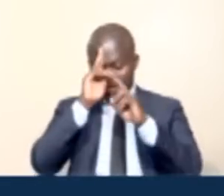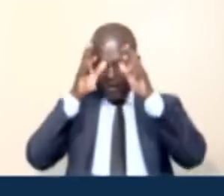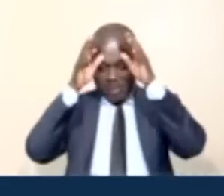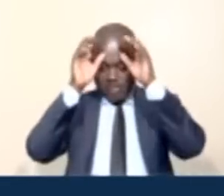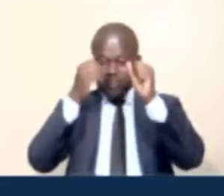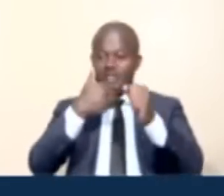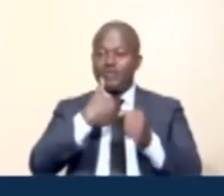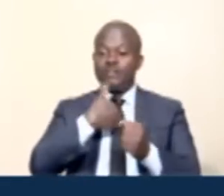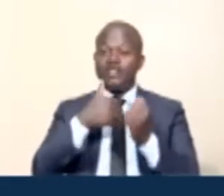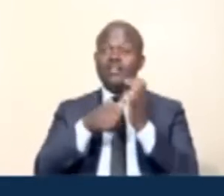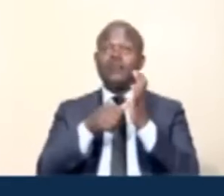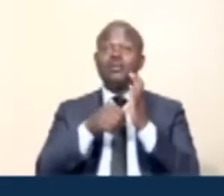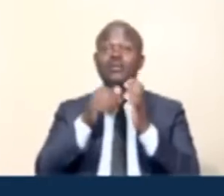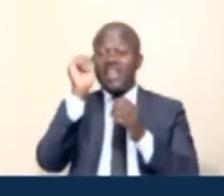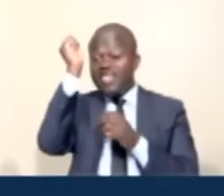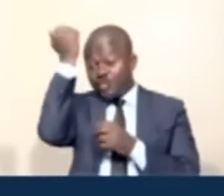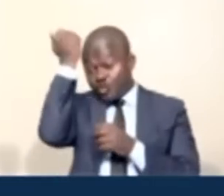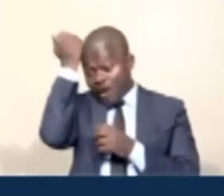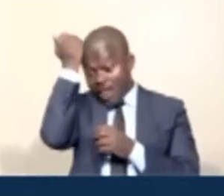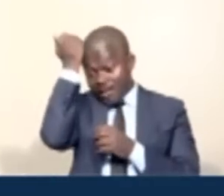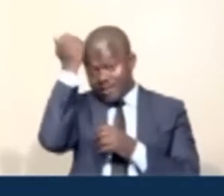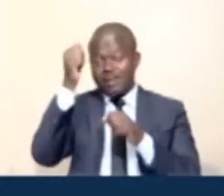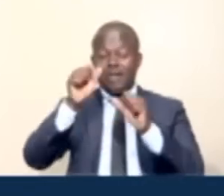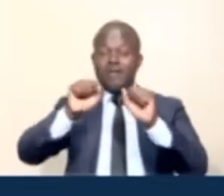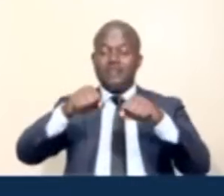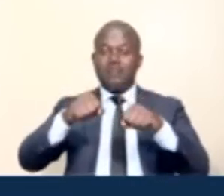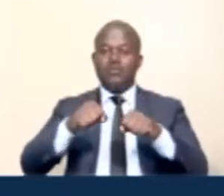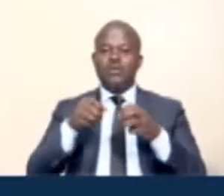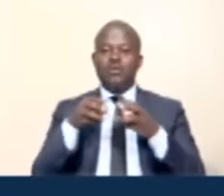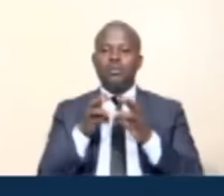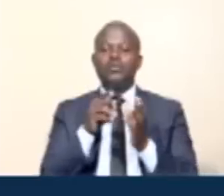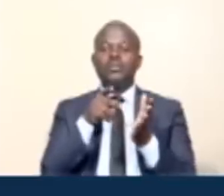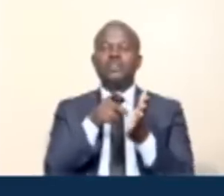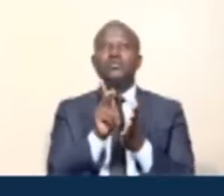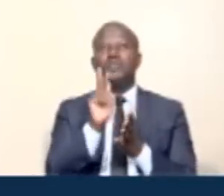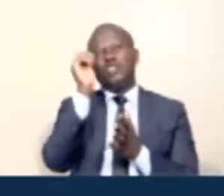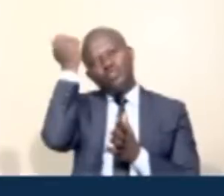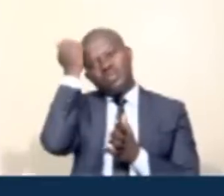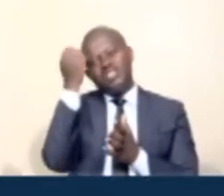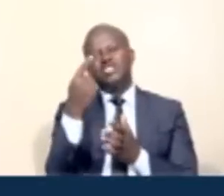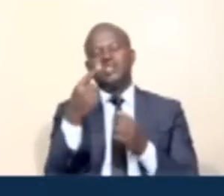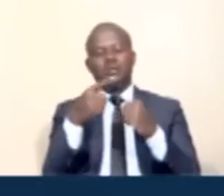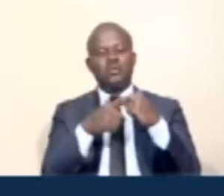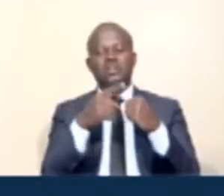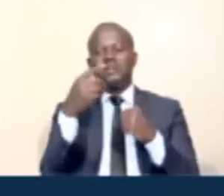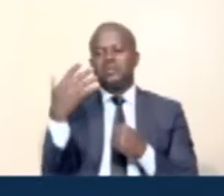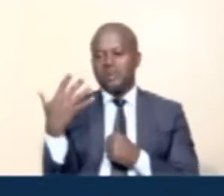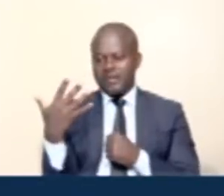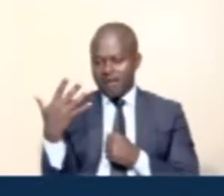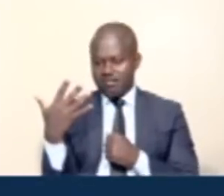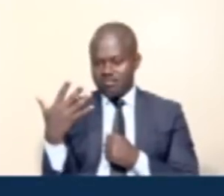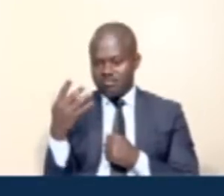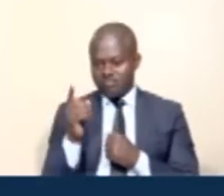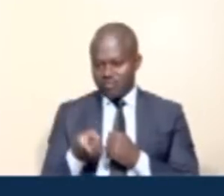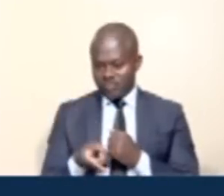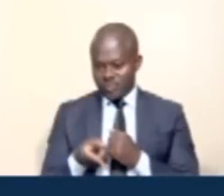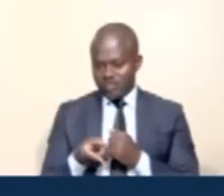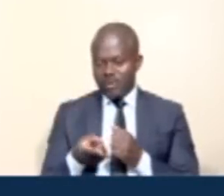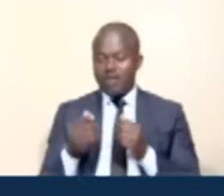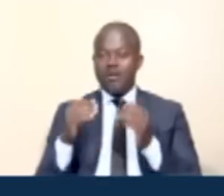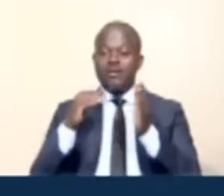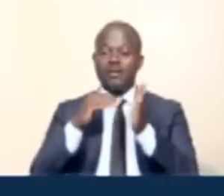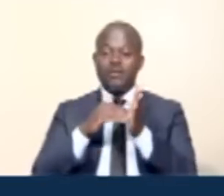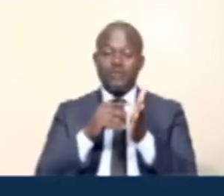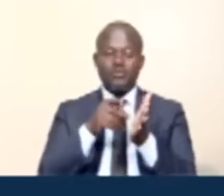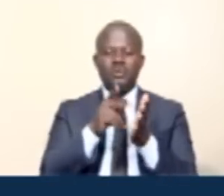cyane ku buryo moto yanjye nyishyurira assurance y'165,000 tukwishyura